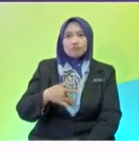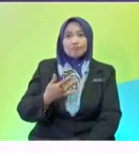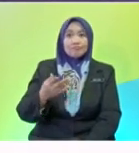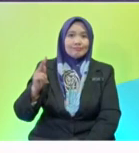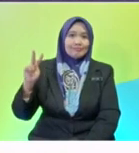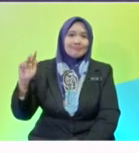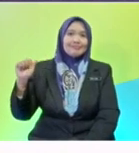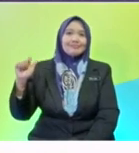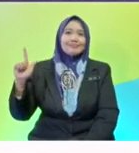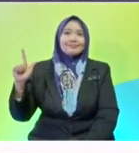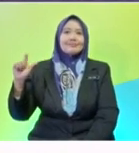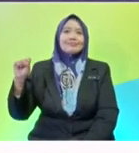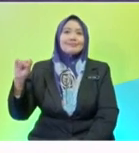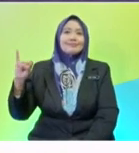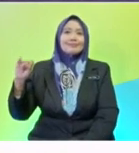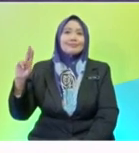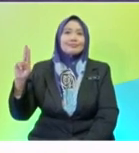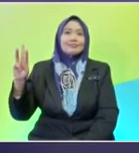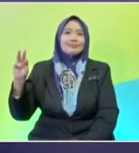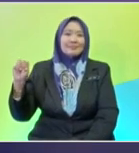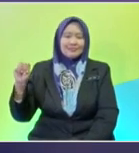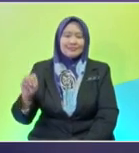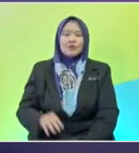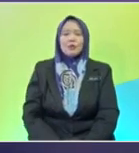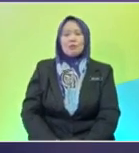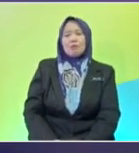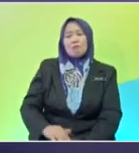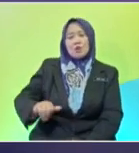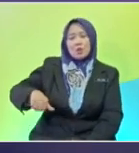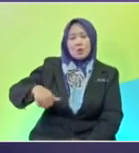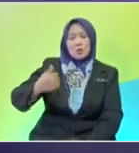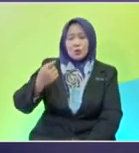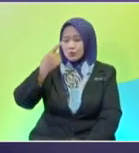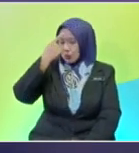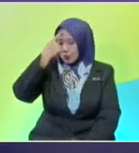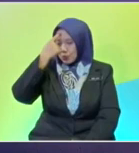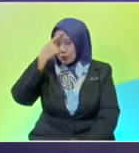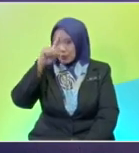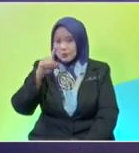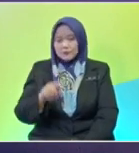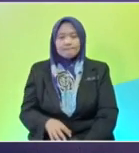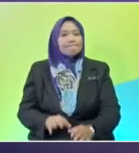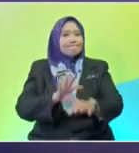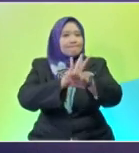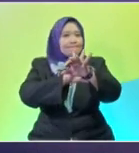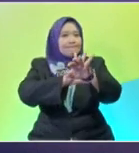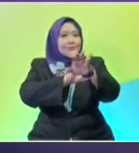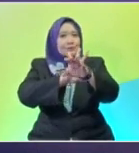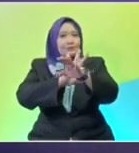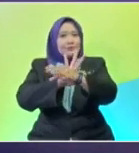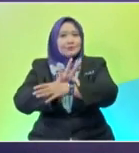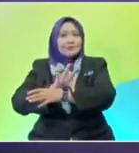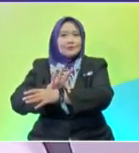bagus untuk apa dia untuk tulang supaya kita kekal kuat dan tegas Oke Betul